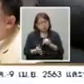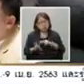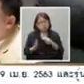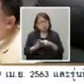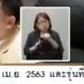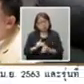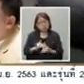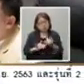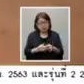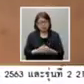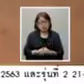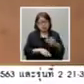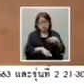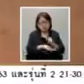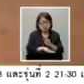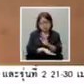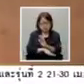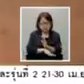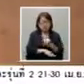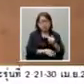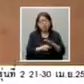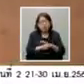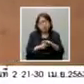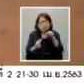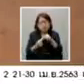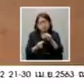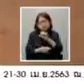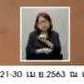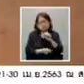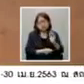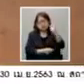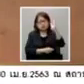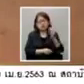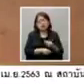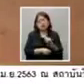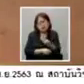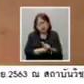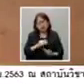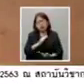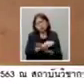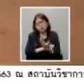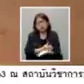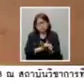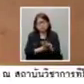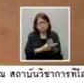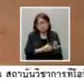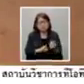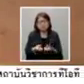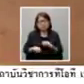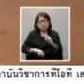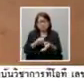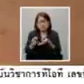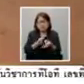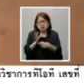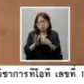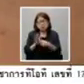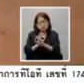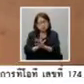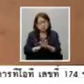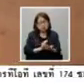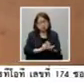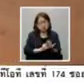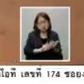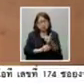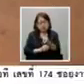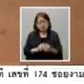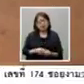็อย่างนี้ครับพอดีท่านสมาชิกประท้วงผมก็ให้โอกาสทุกท่านที่ประท้วงได้อธิบายเหตุผลนะครับผม